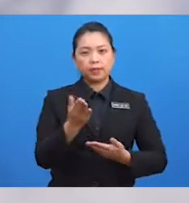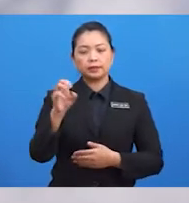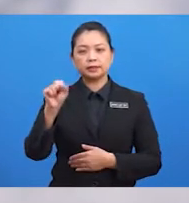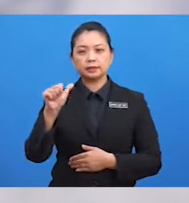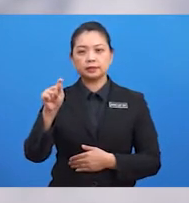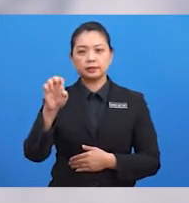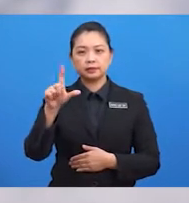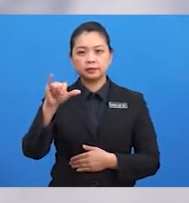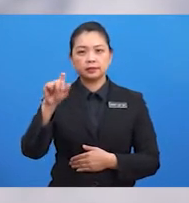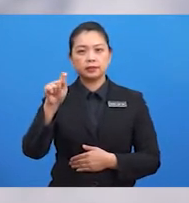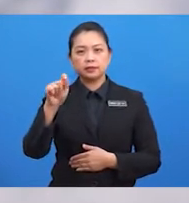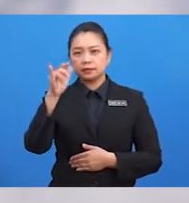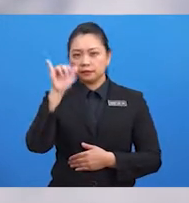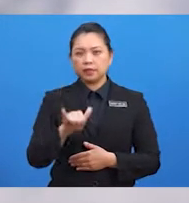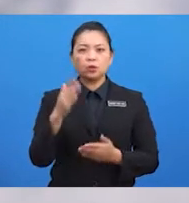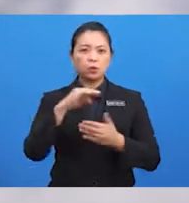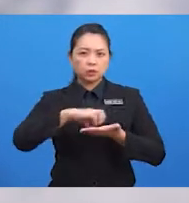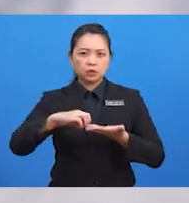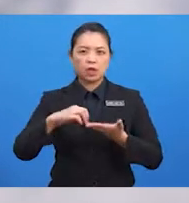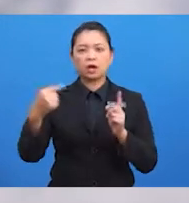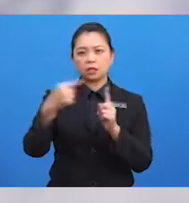satelit yang rosak ke bumi.